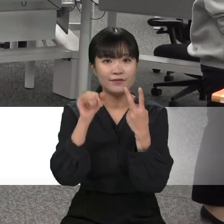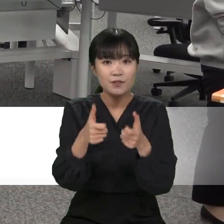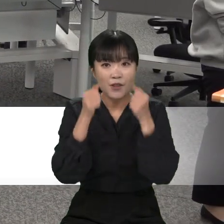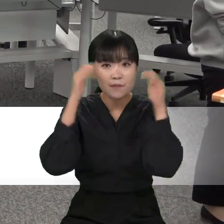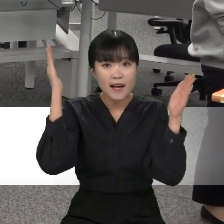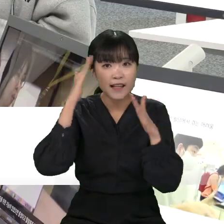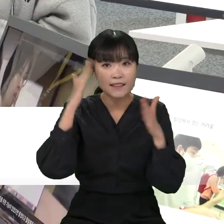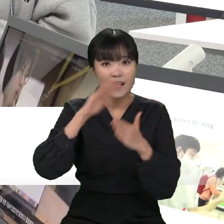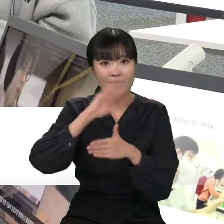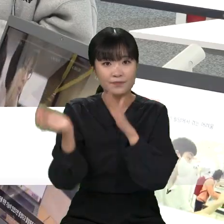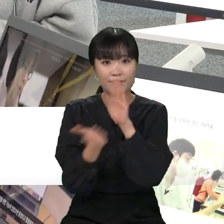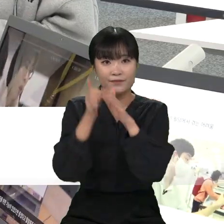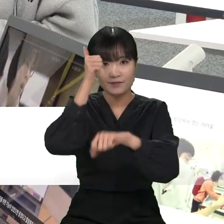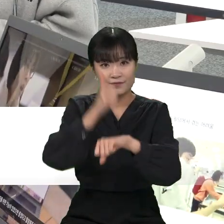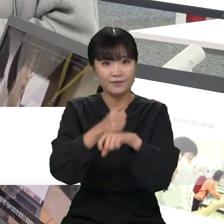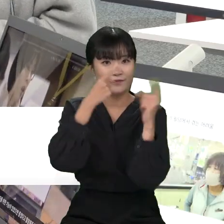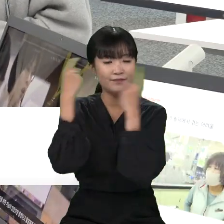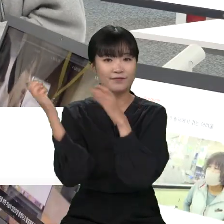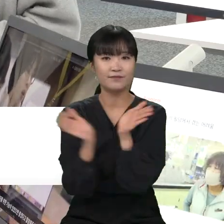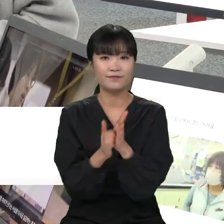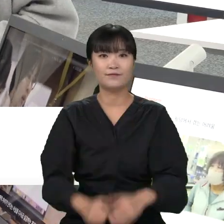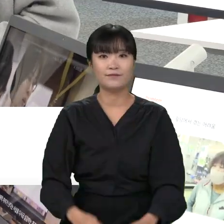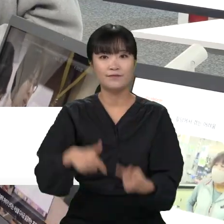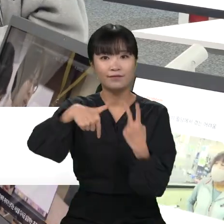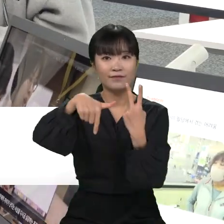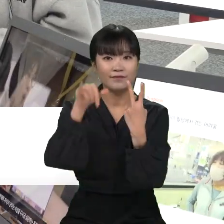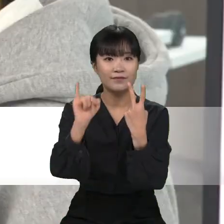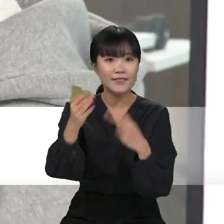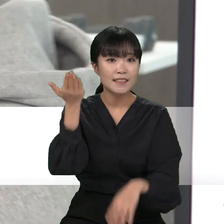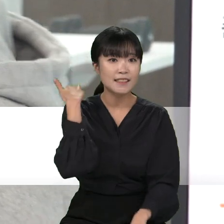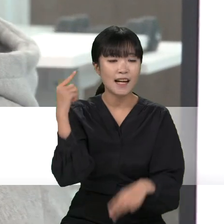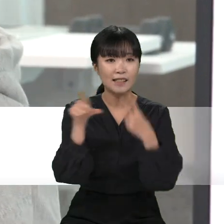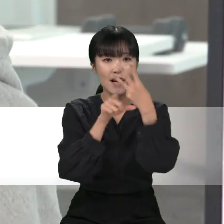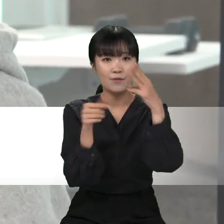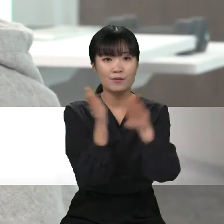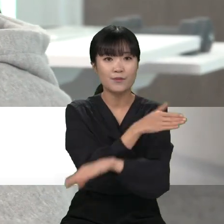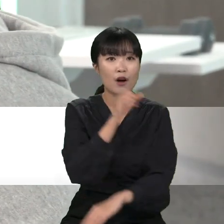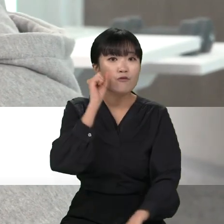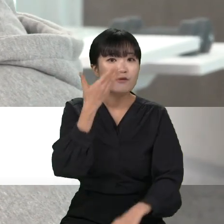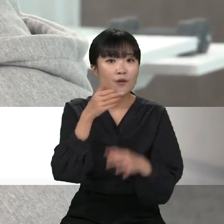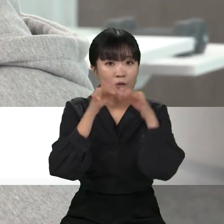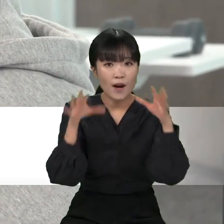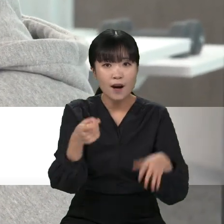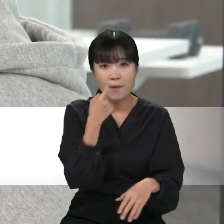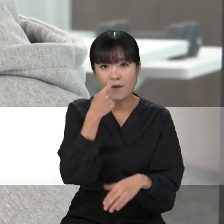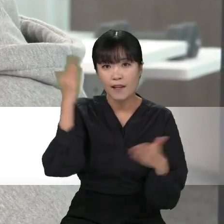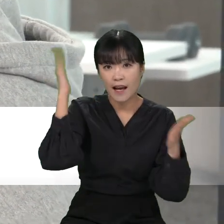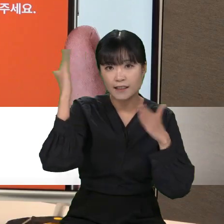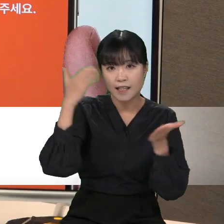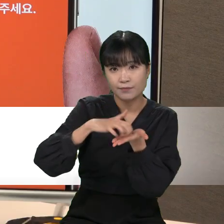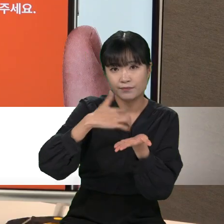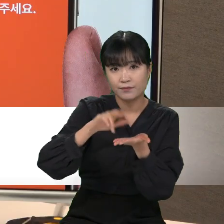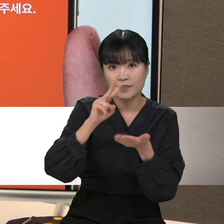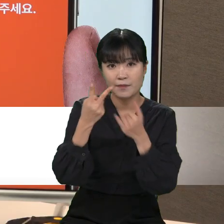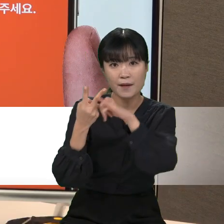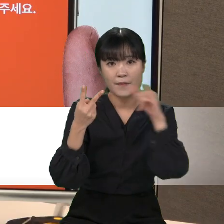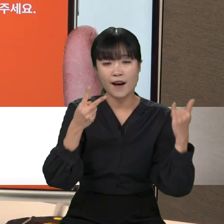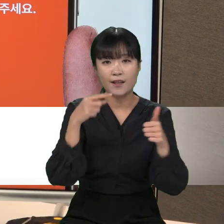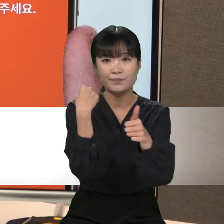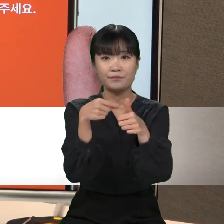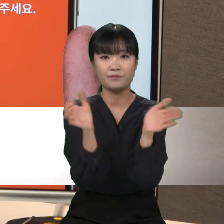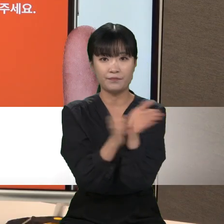수료생들이 성과를 기념했습니다 제 2기 애플 디벨로퍼 아카데미는 지난 3월부터 약 9개월